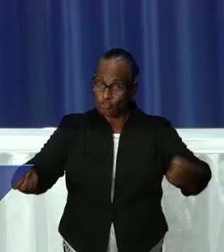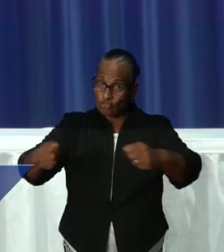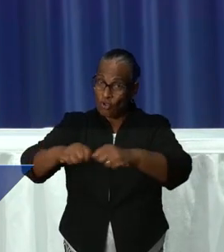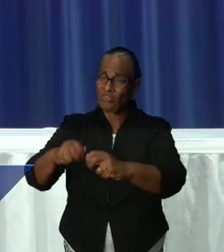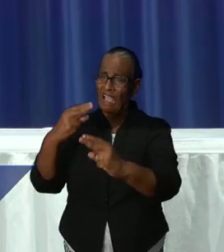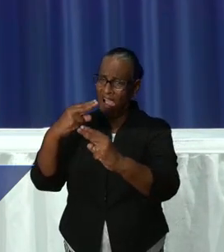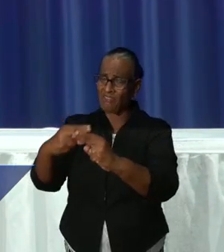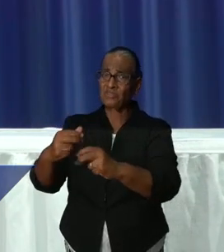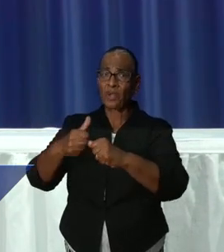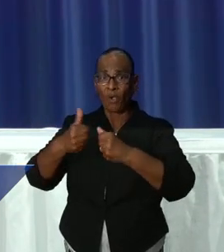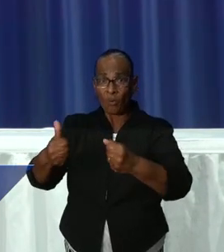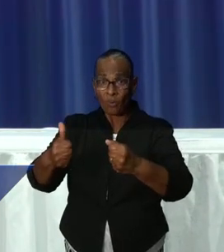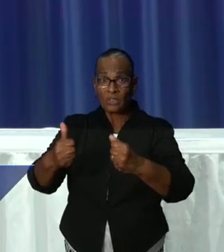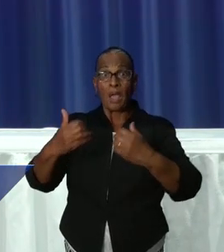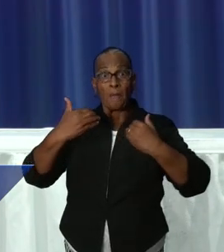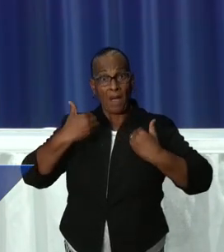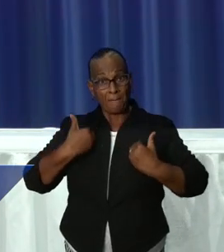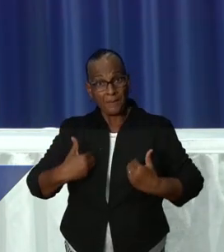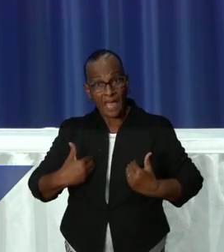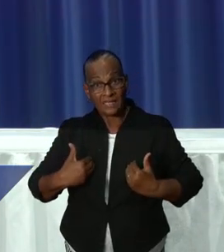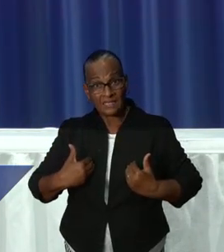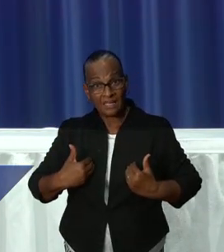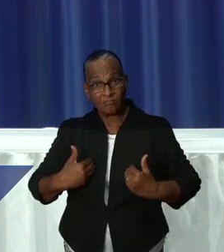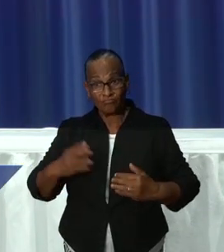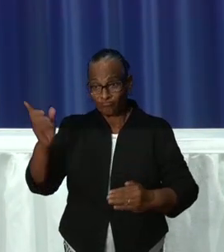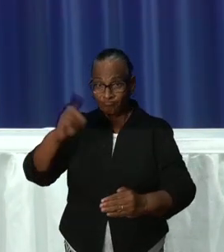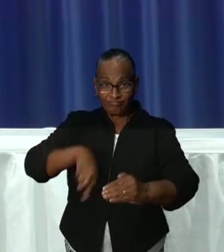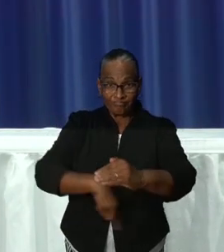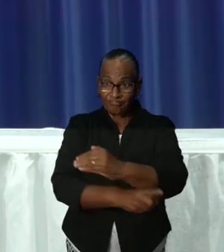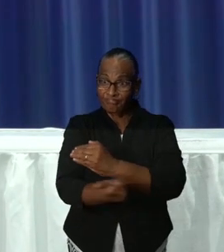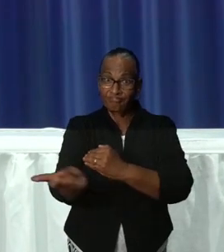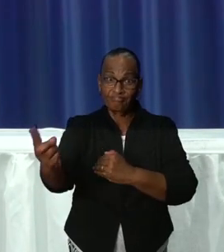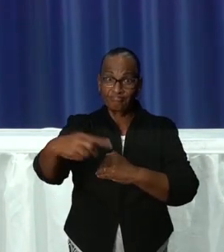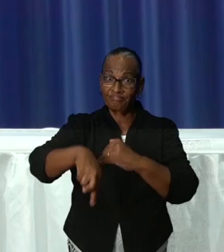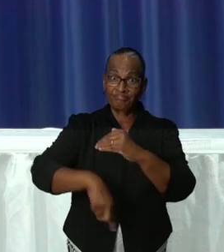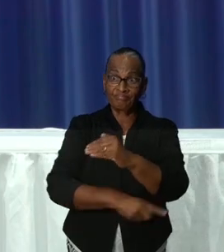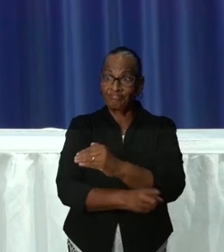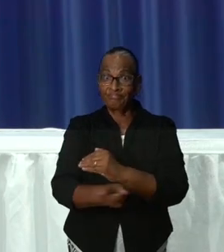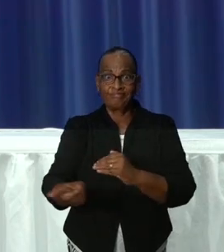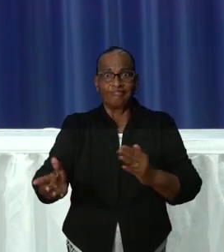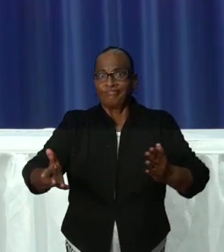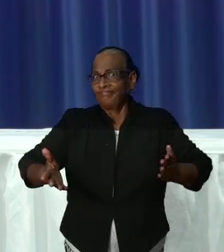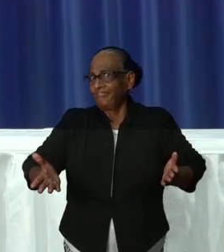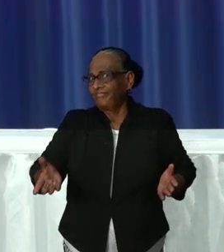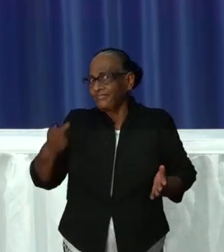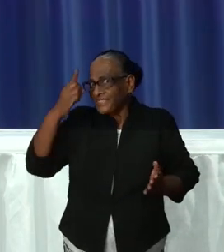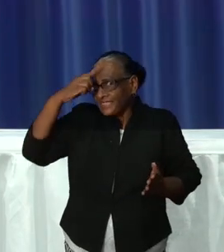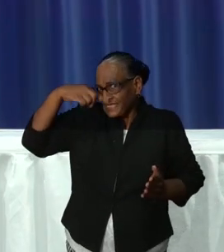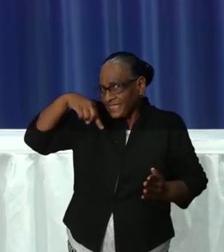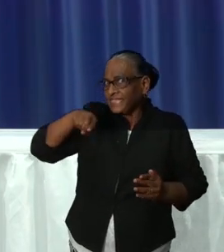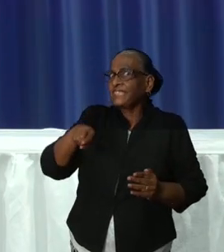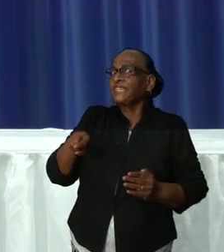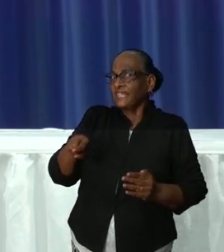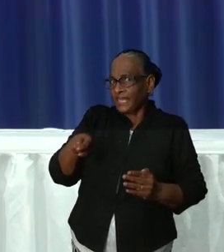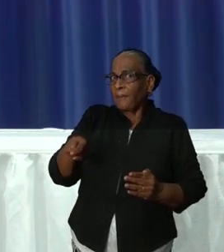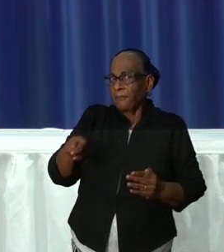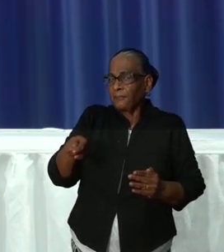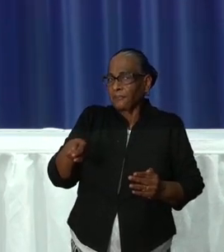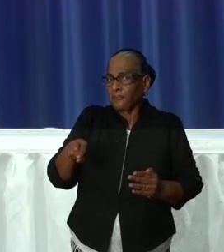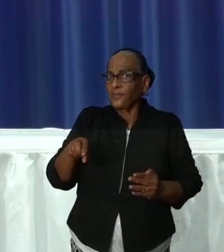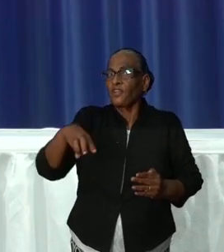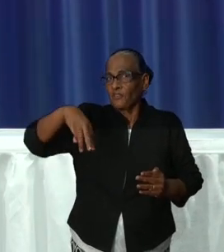welke wijze wij deze zaak kunnen indammen. En hetzelfde geldt voor de hele Marowijnrivier en